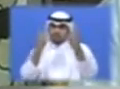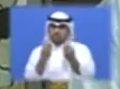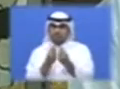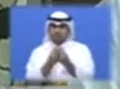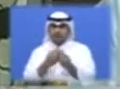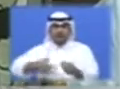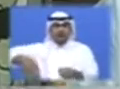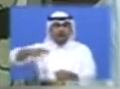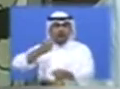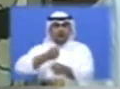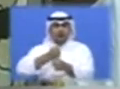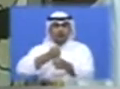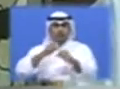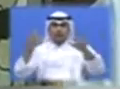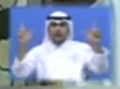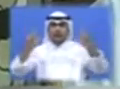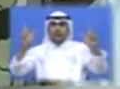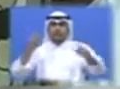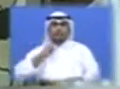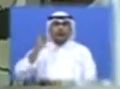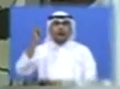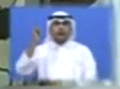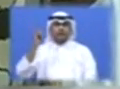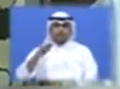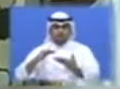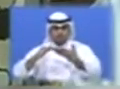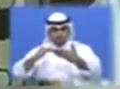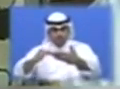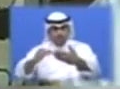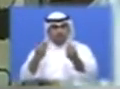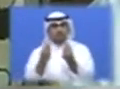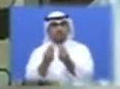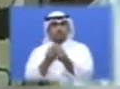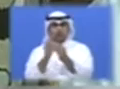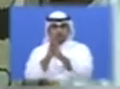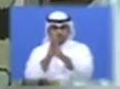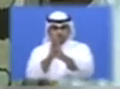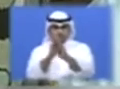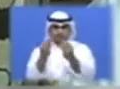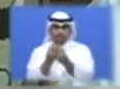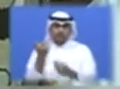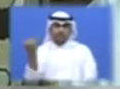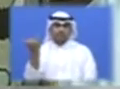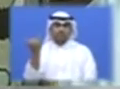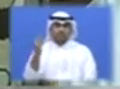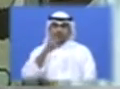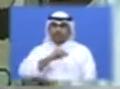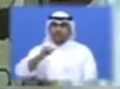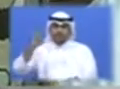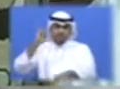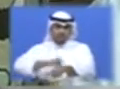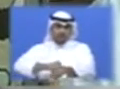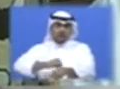الإعلامي العربي بشكل عام فهو دعم كبير ومتواصل، تجلى في أكثر من مناسبة،